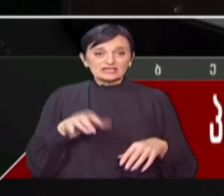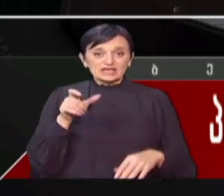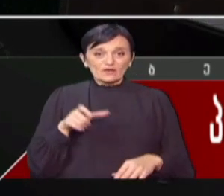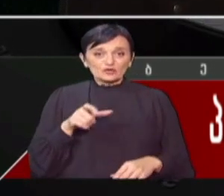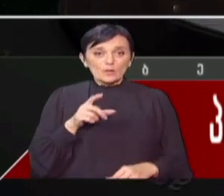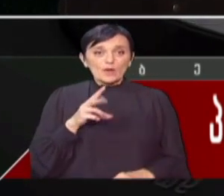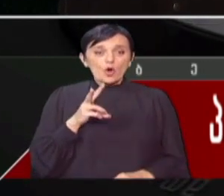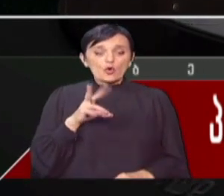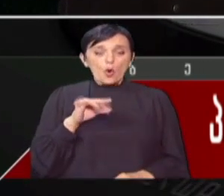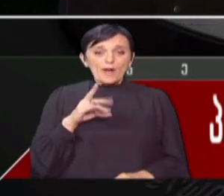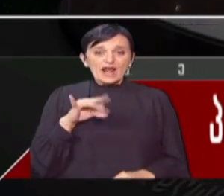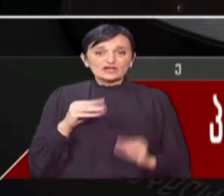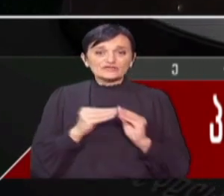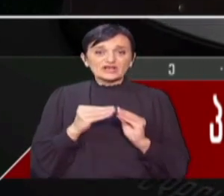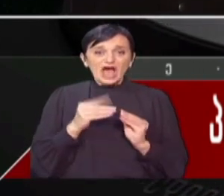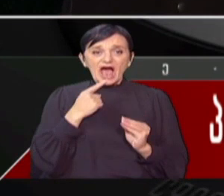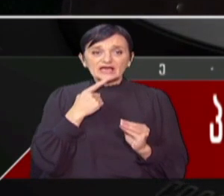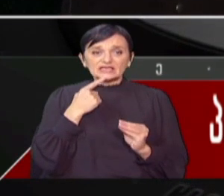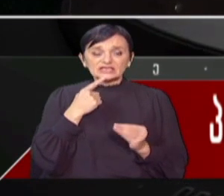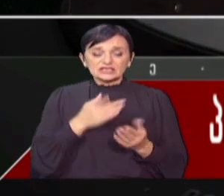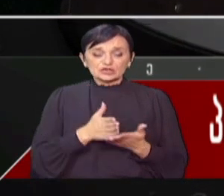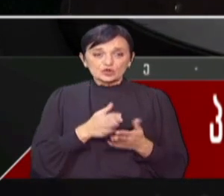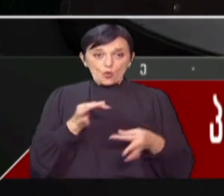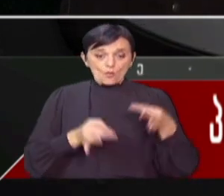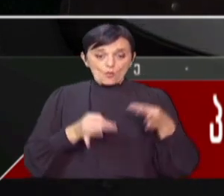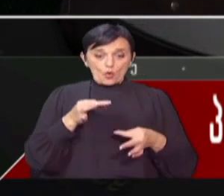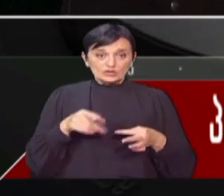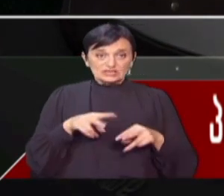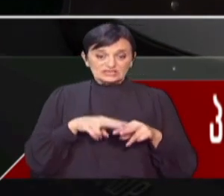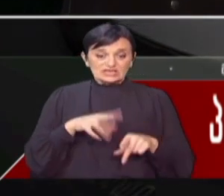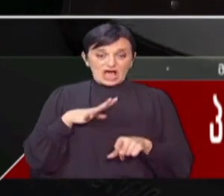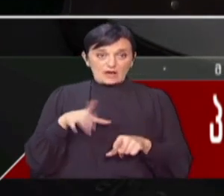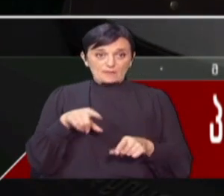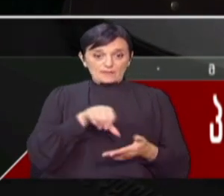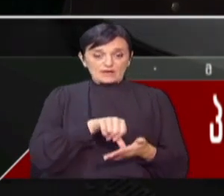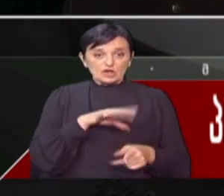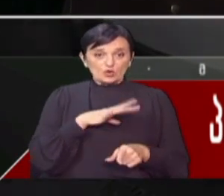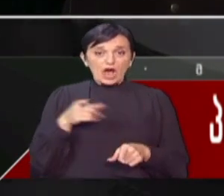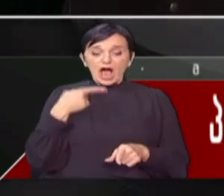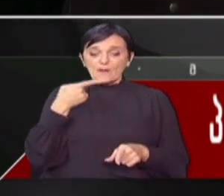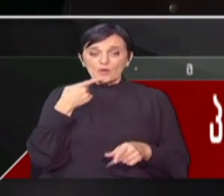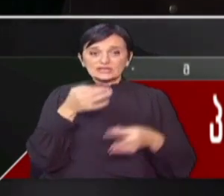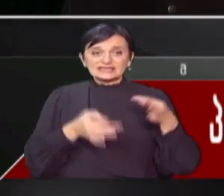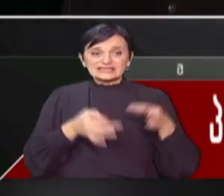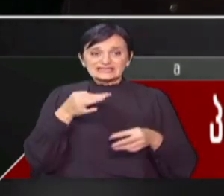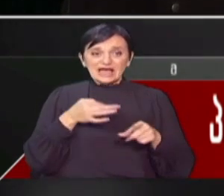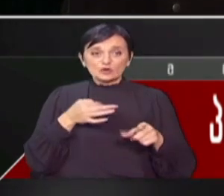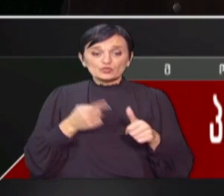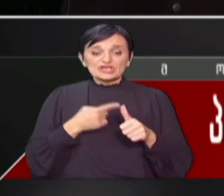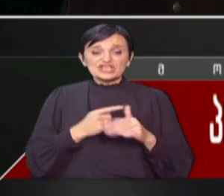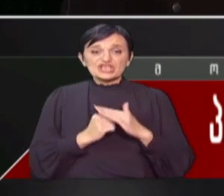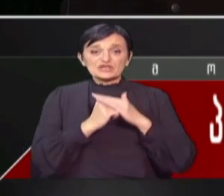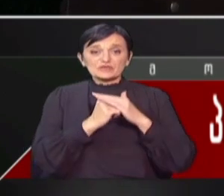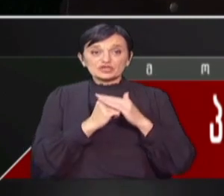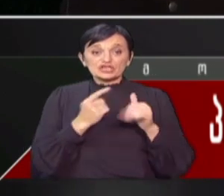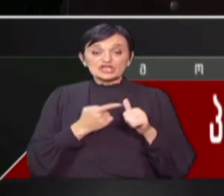Maia Kopaleishvili, romelic 10 წლის განმავლობაში იკავებდა სწორედ მოსამართლის სკამს, ახლა ამბობს, რომ sa samartlos იმიჯის საკითხი